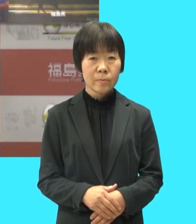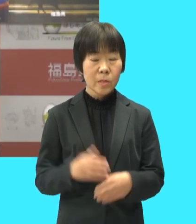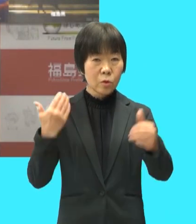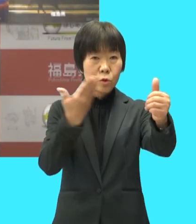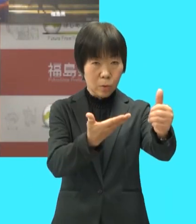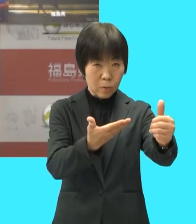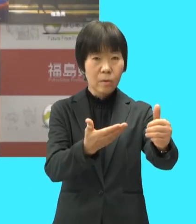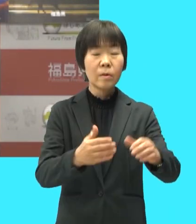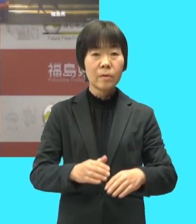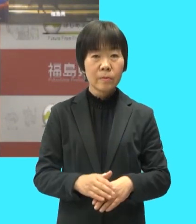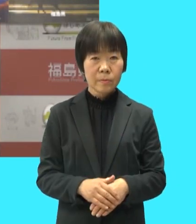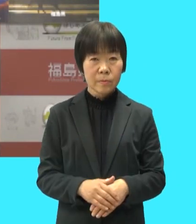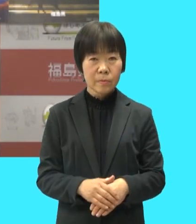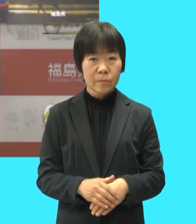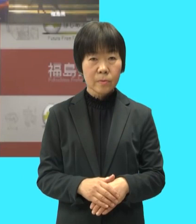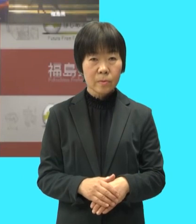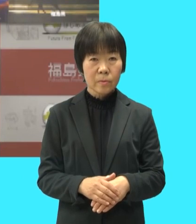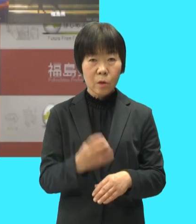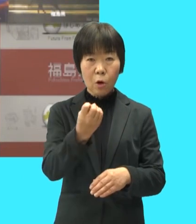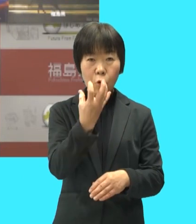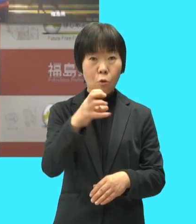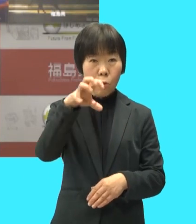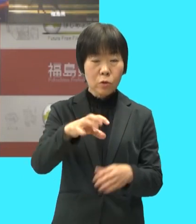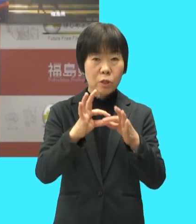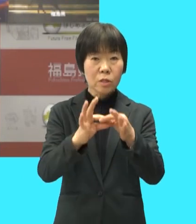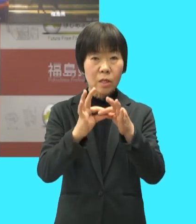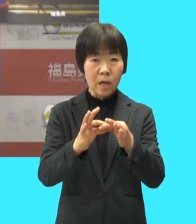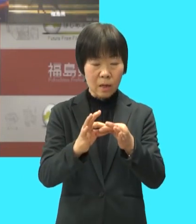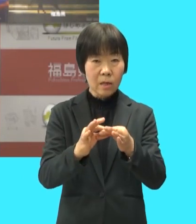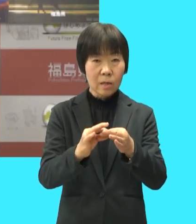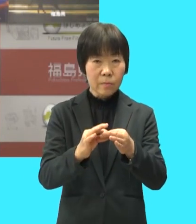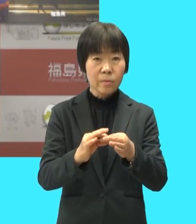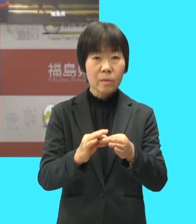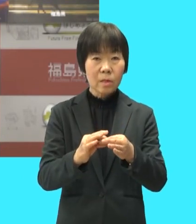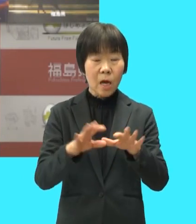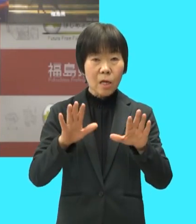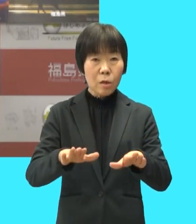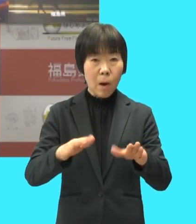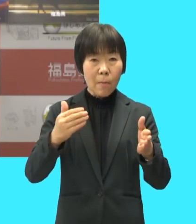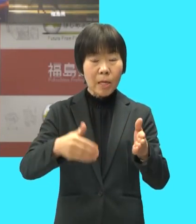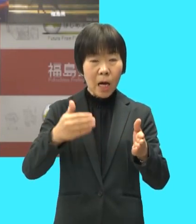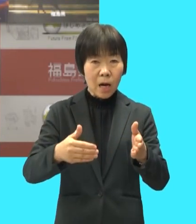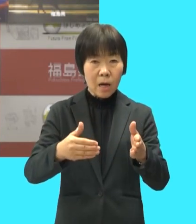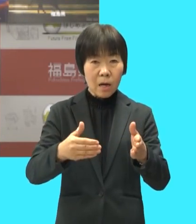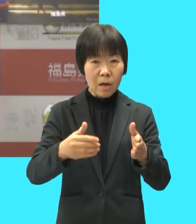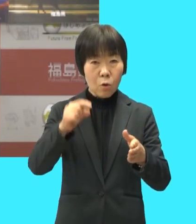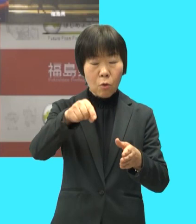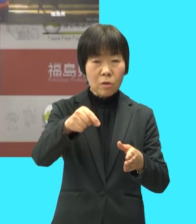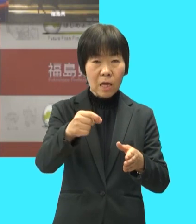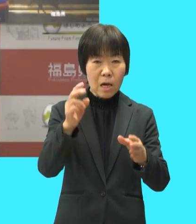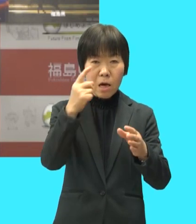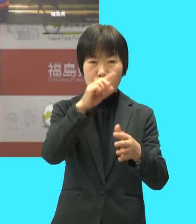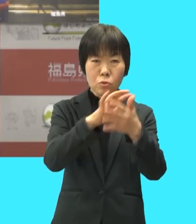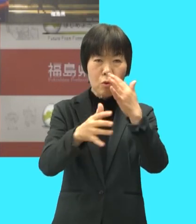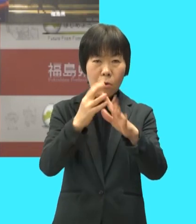河北新報の神田と申します。すみません、先ほどまた香港の話で戻るんですが、はいはい、先ほどの知事がいまだに香港は風評が強いというようなお話をされて